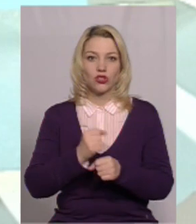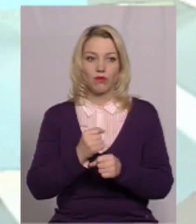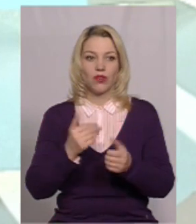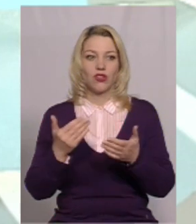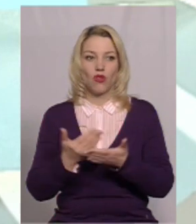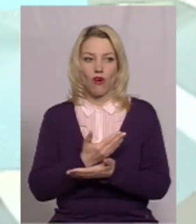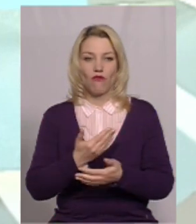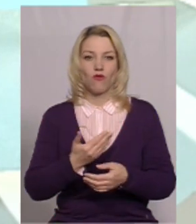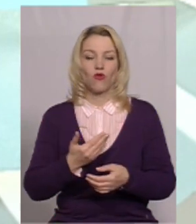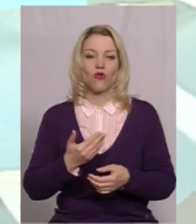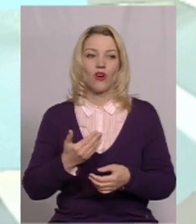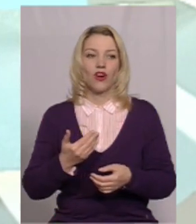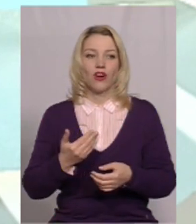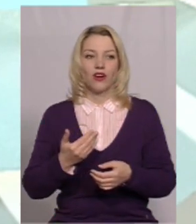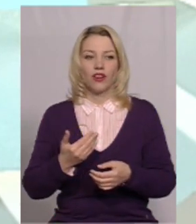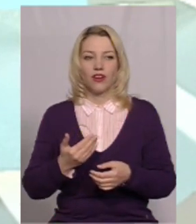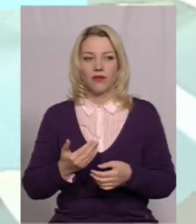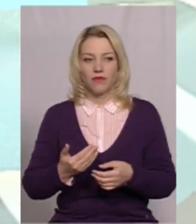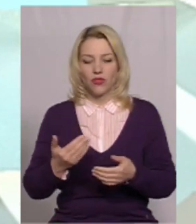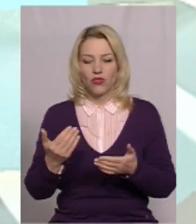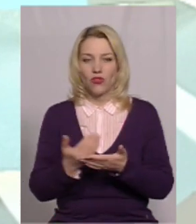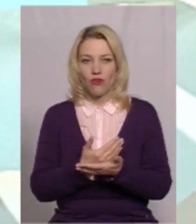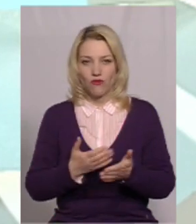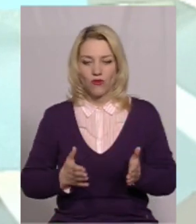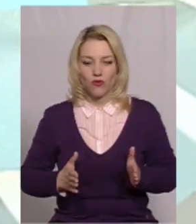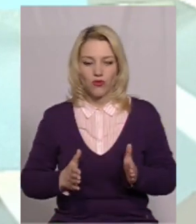нову пішохідну прожилинкову зону для мам з колясками.